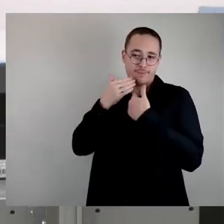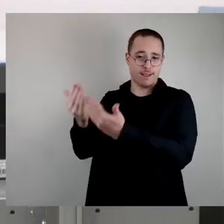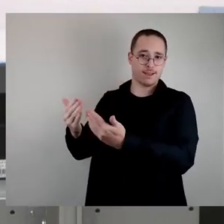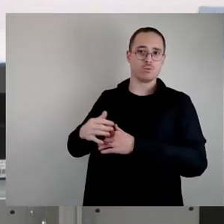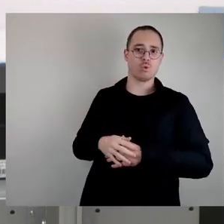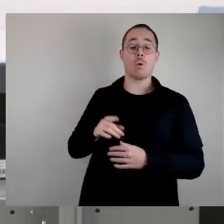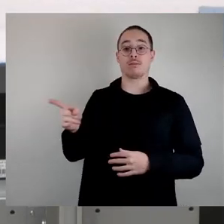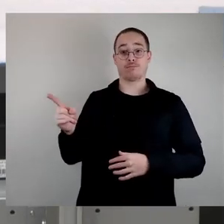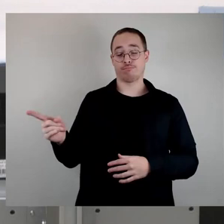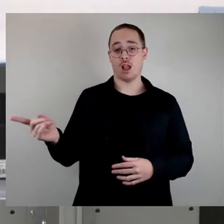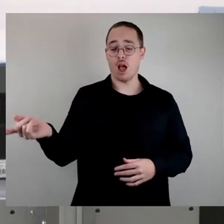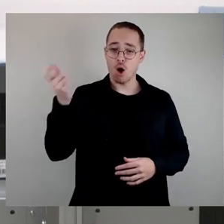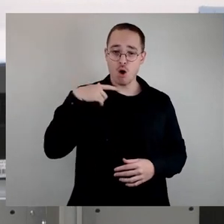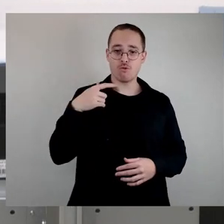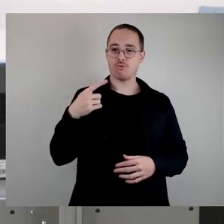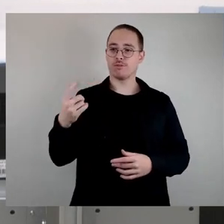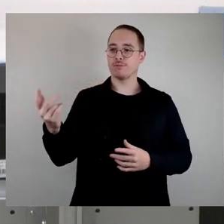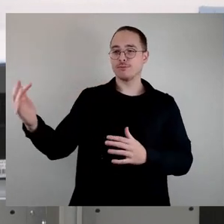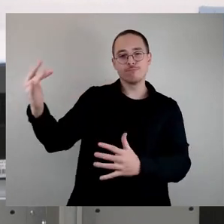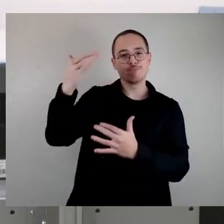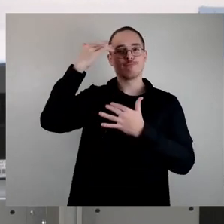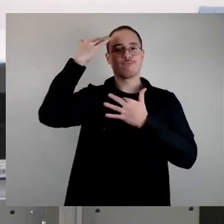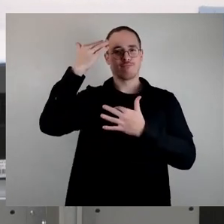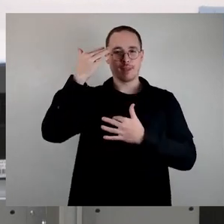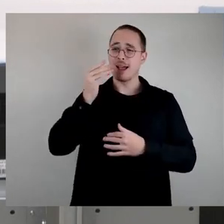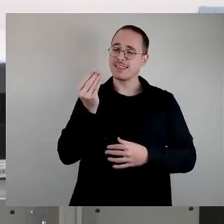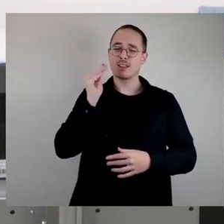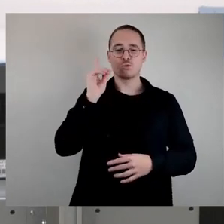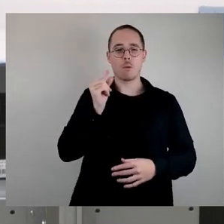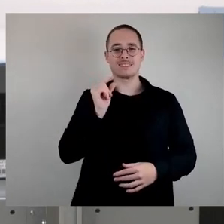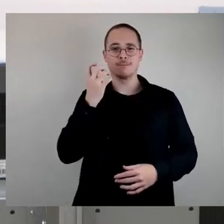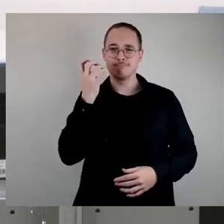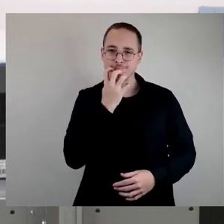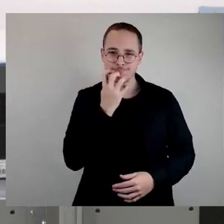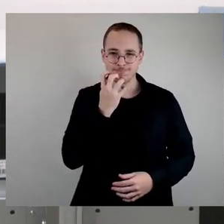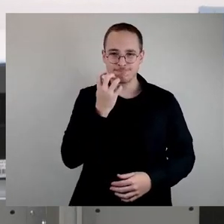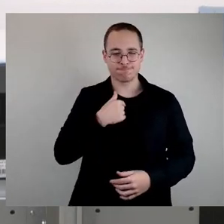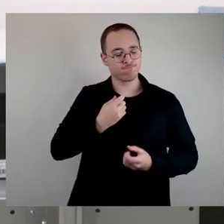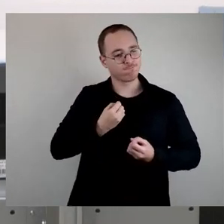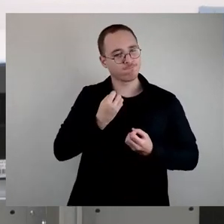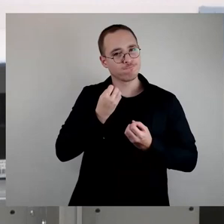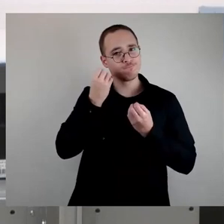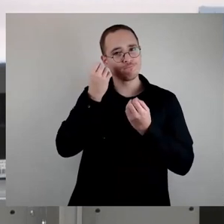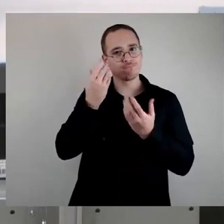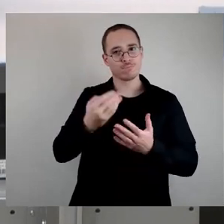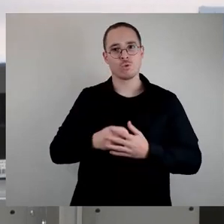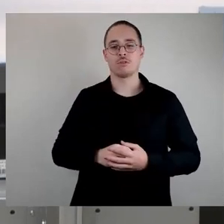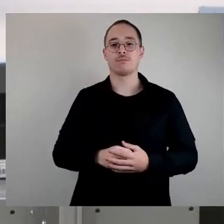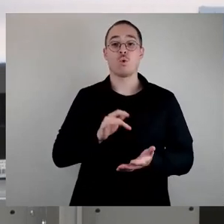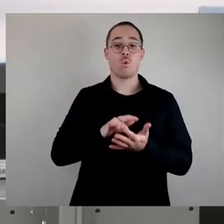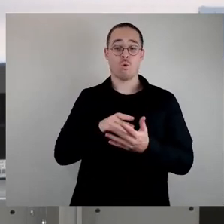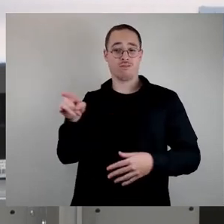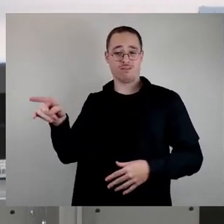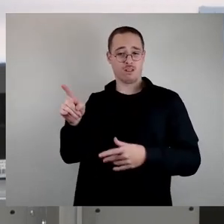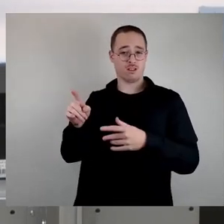inspiriert und zugleich immer ein bisschen verärgert, weil bekanntermaßen das Thema Frauenfußball von euch sehr,